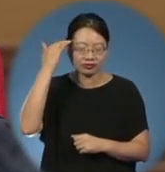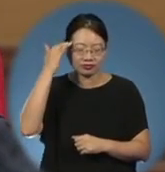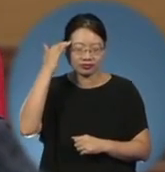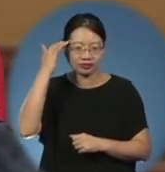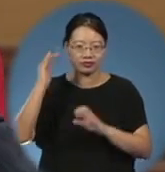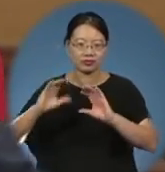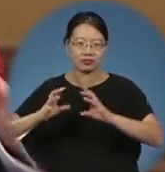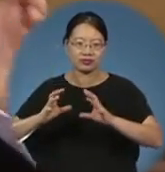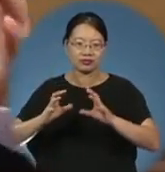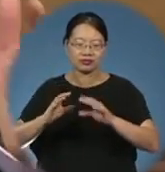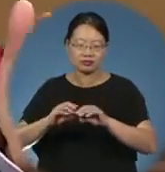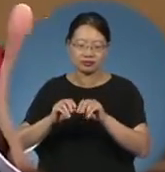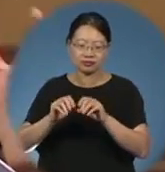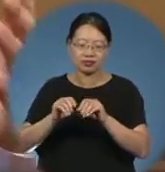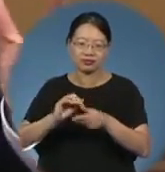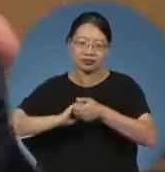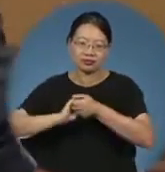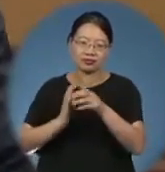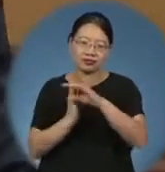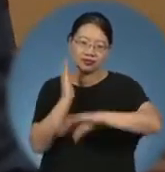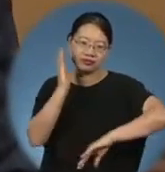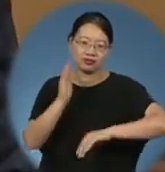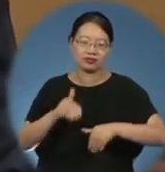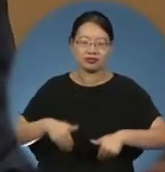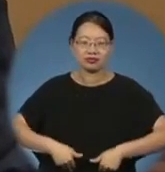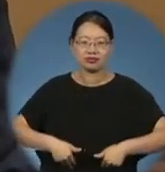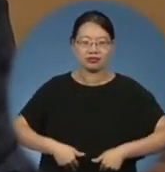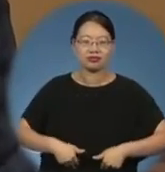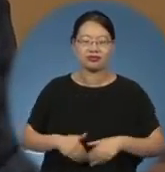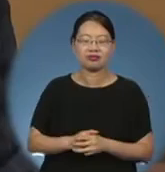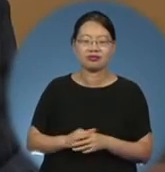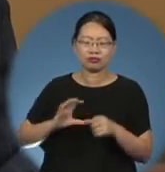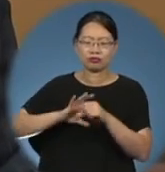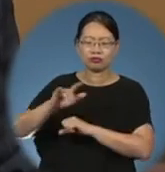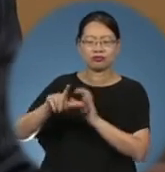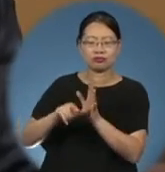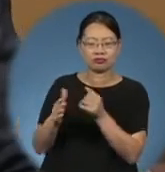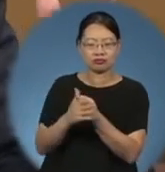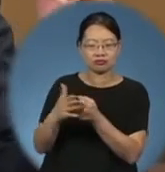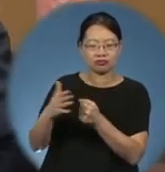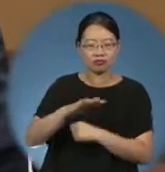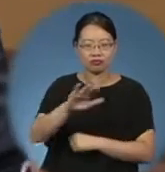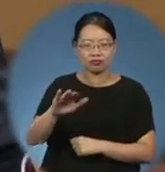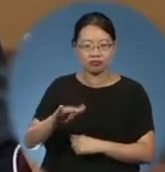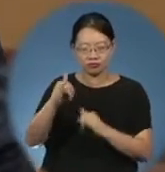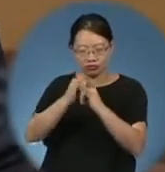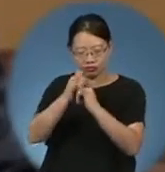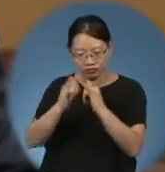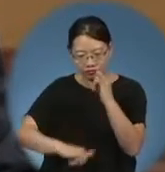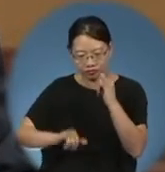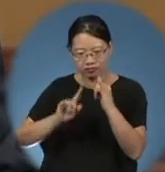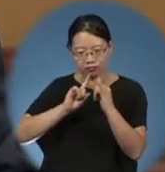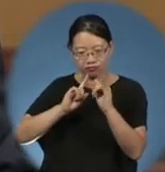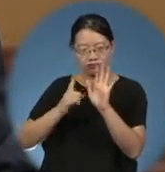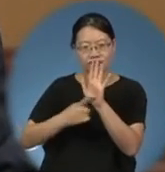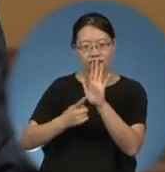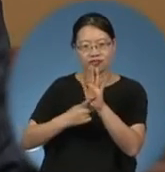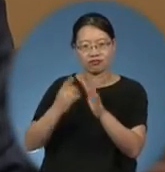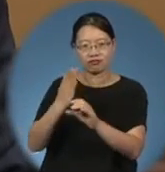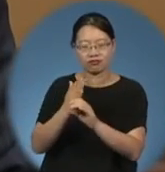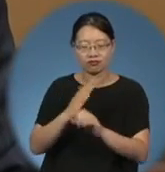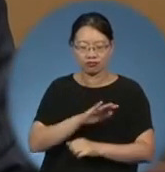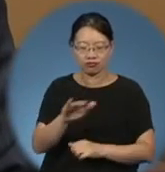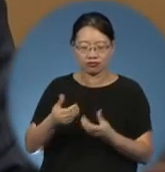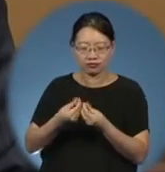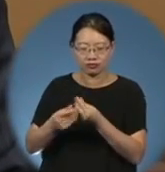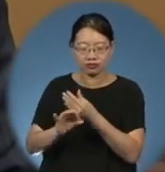라는 이런 지리적 한계를 뛰어 넘어야 된다 글로벌 시대 는 우리 우리 역사가 근 말해 주고 있거든요